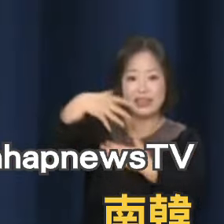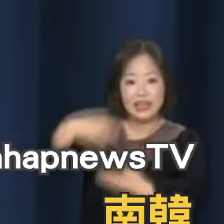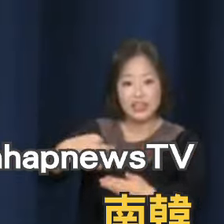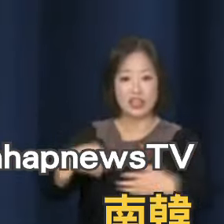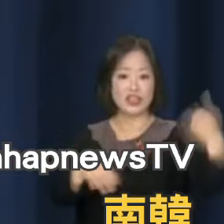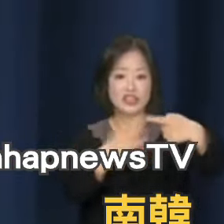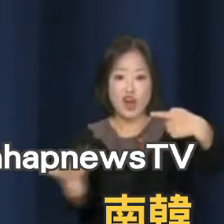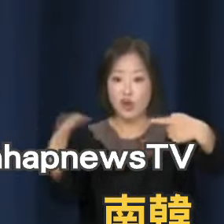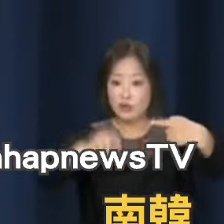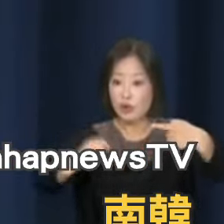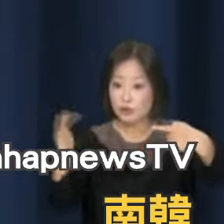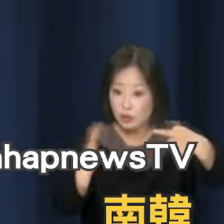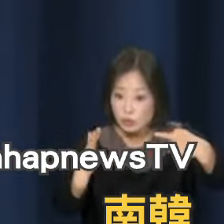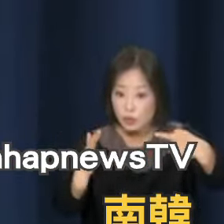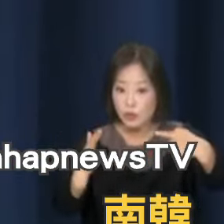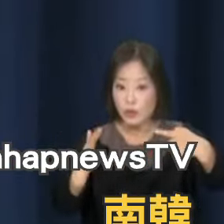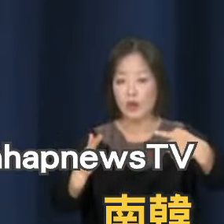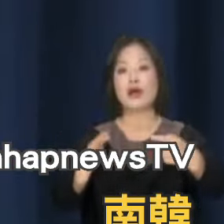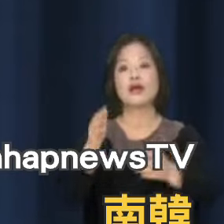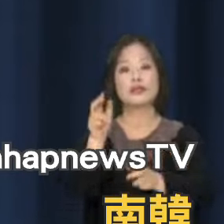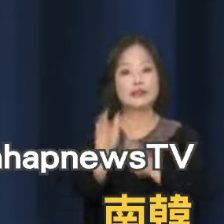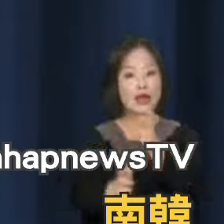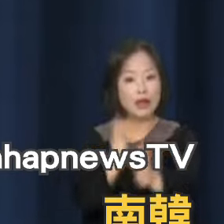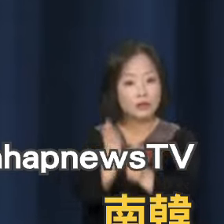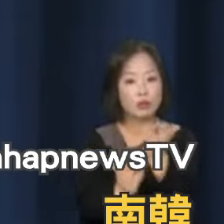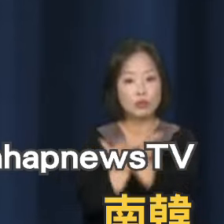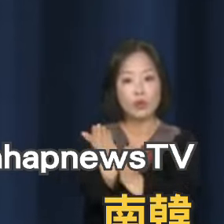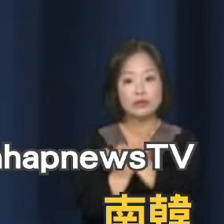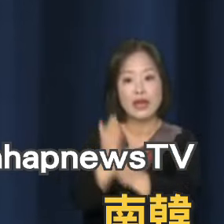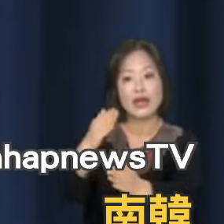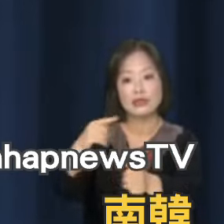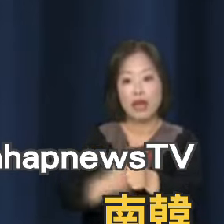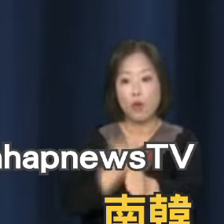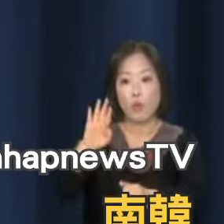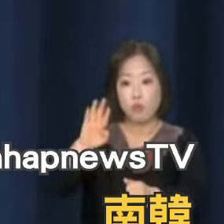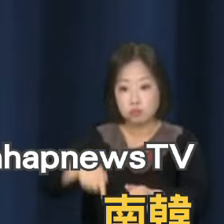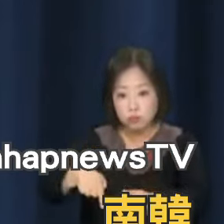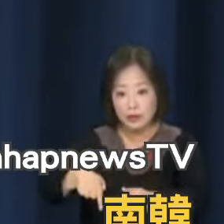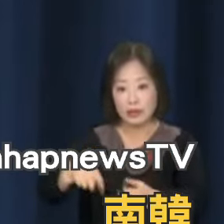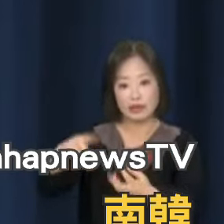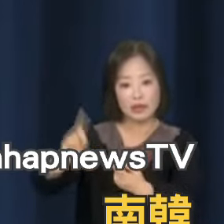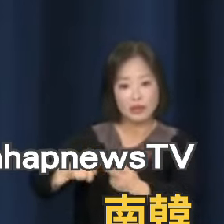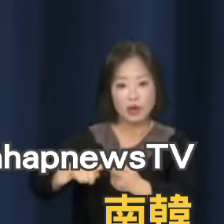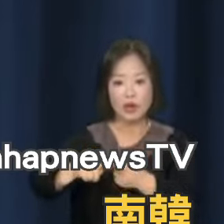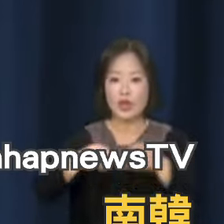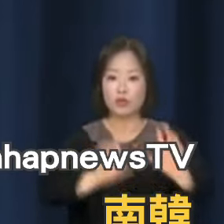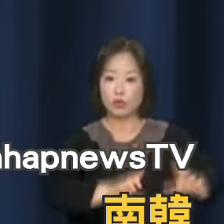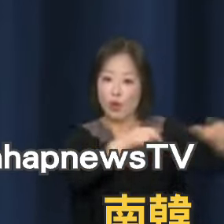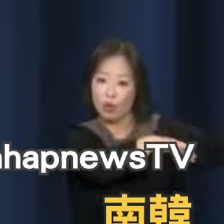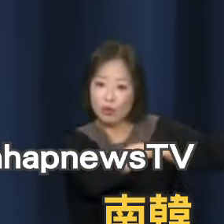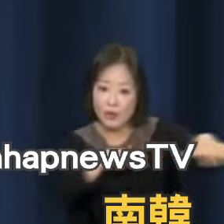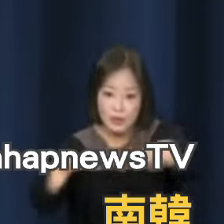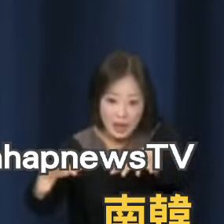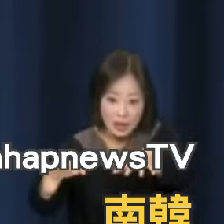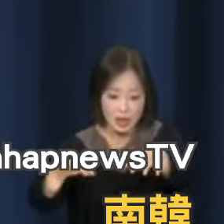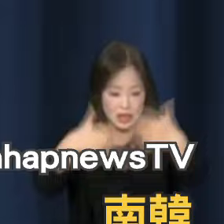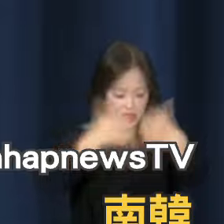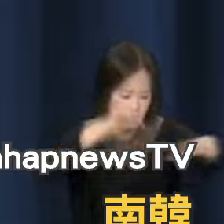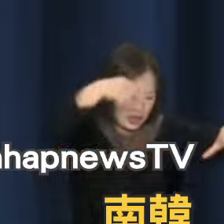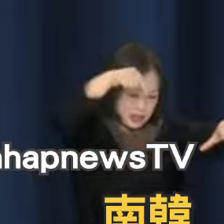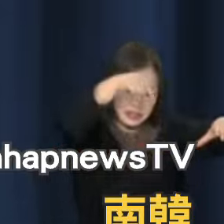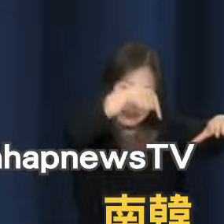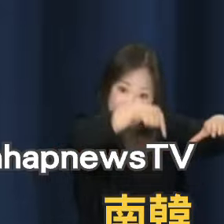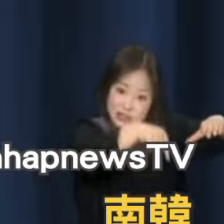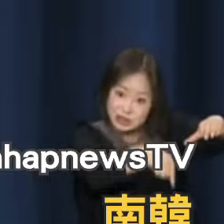통상자원부에동해시매석유가스전에대한탐사시추계획